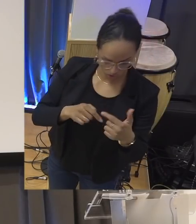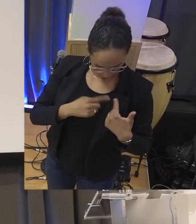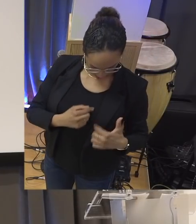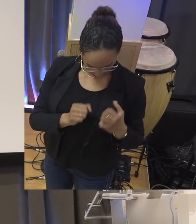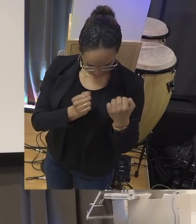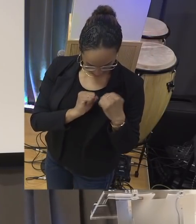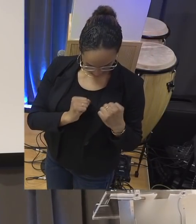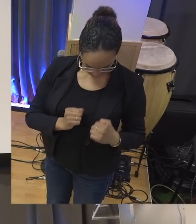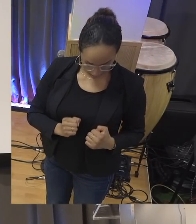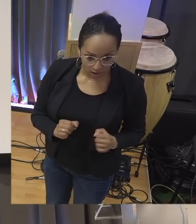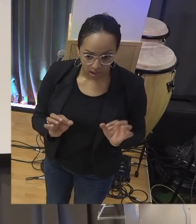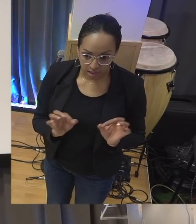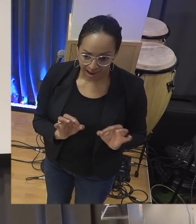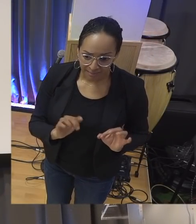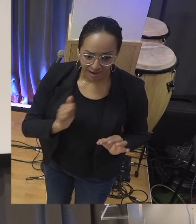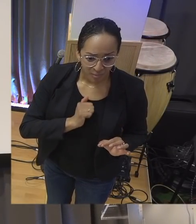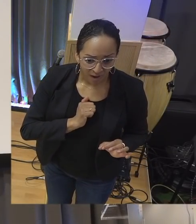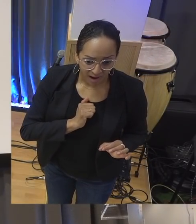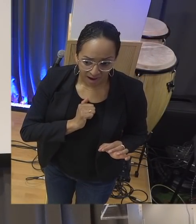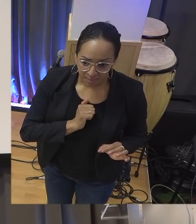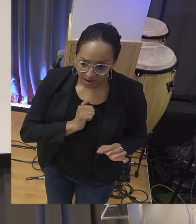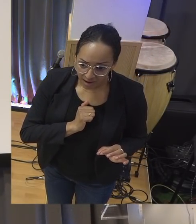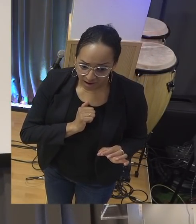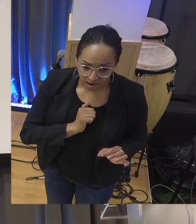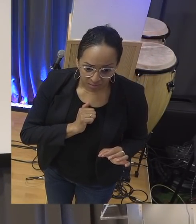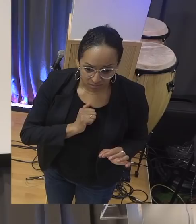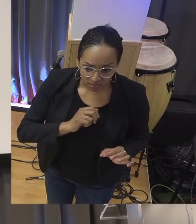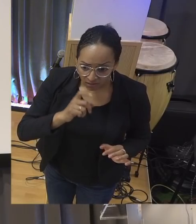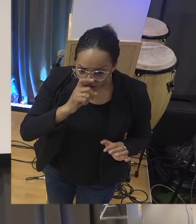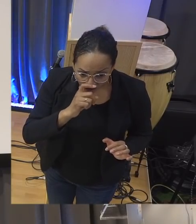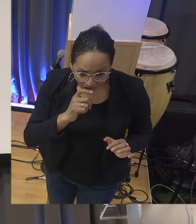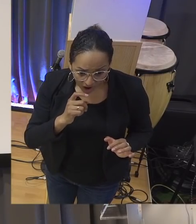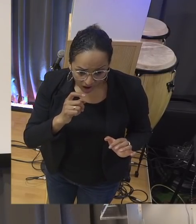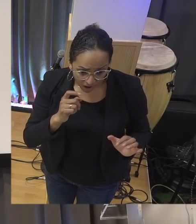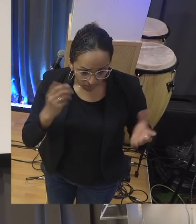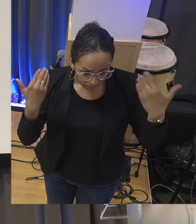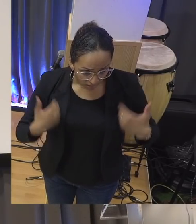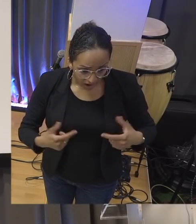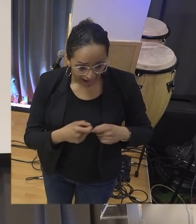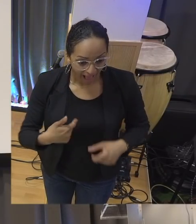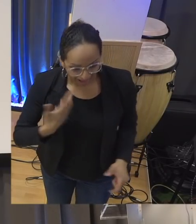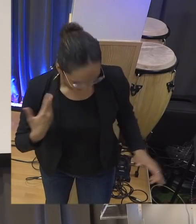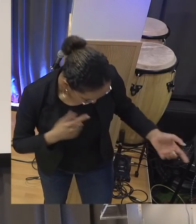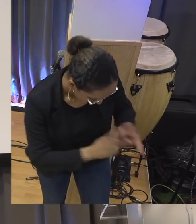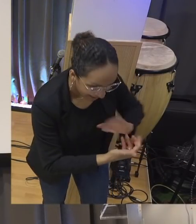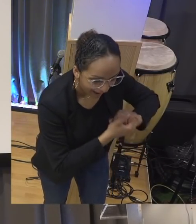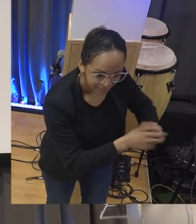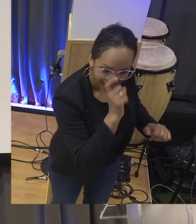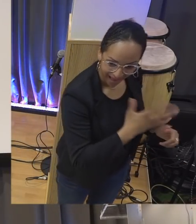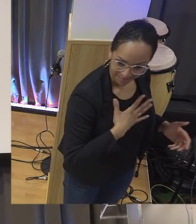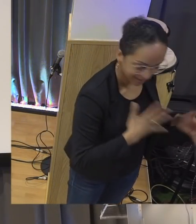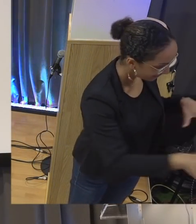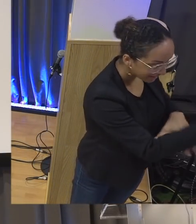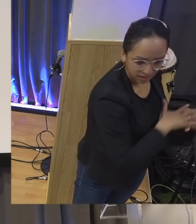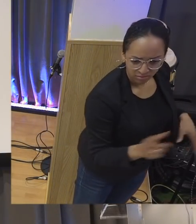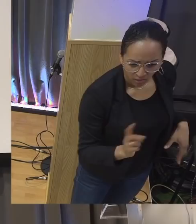ne suis pas un Arabe, un beurre de service. Ce n'est pas parce que je suis un Arabe que je vais vers les Arabes. C'est parce que Jésus, je